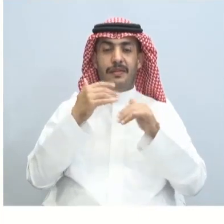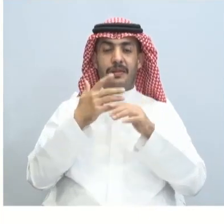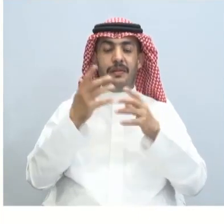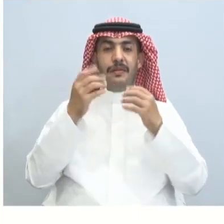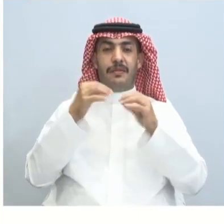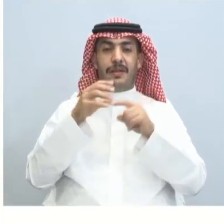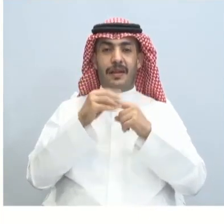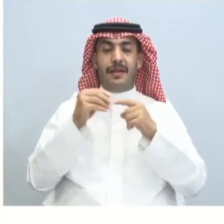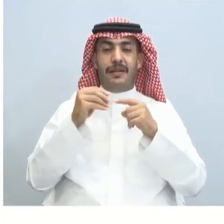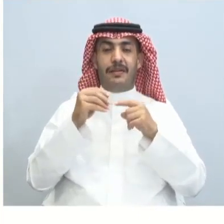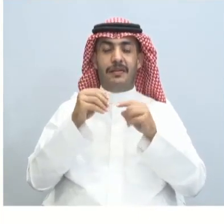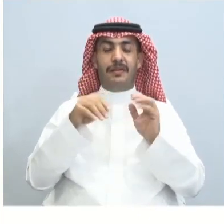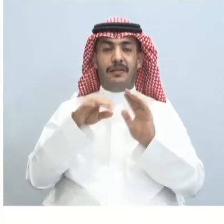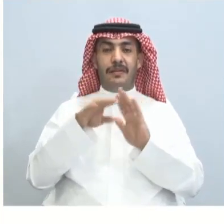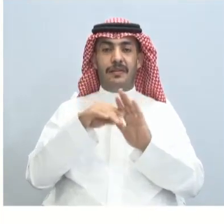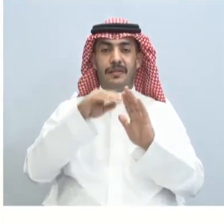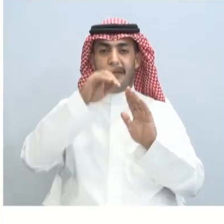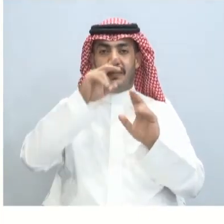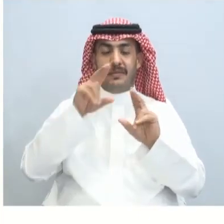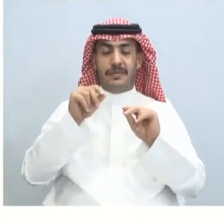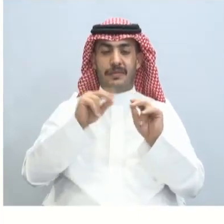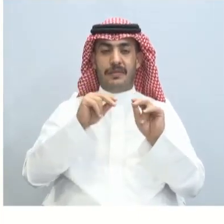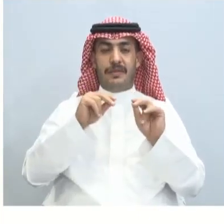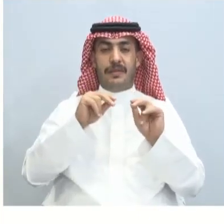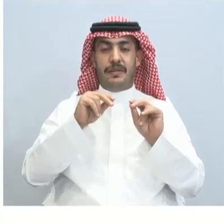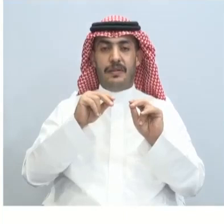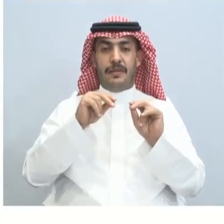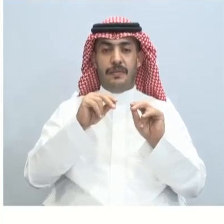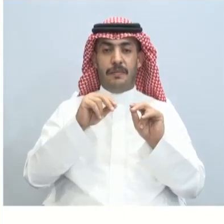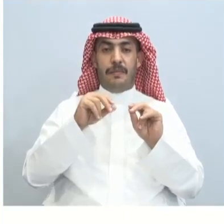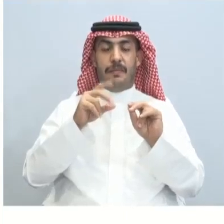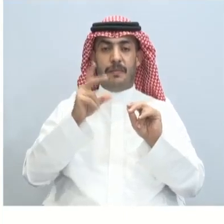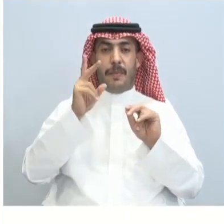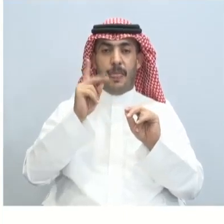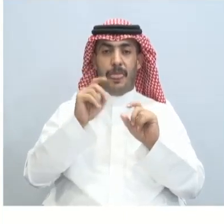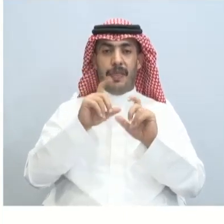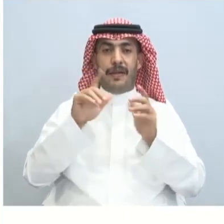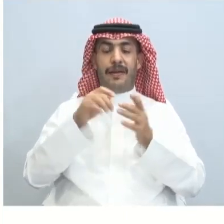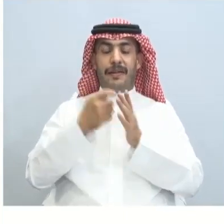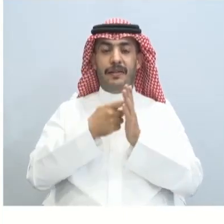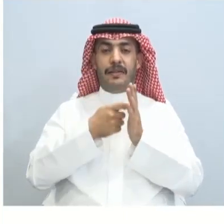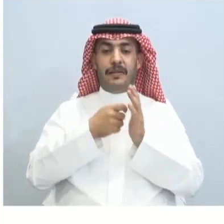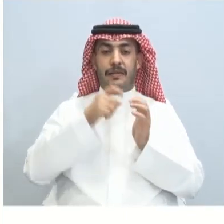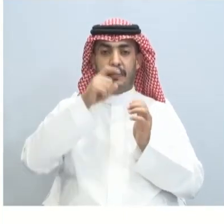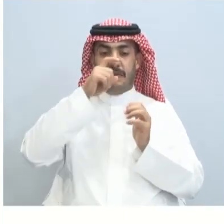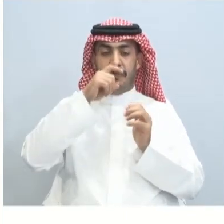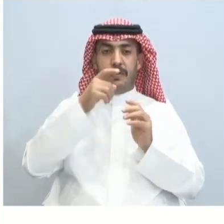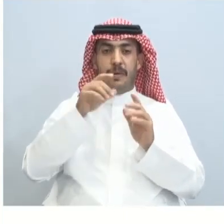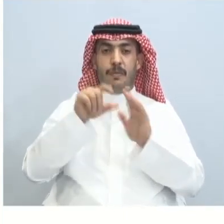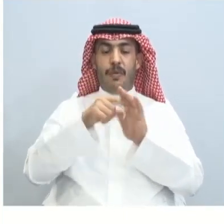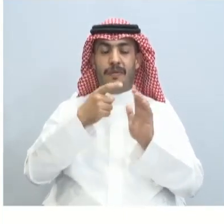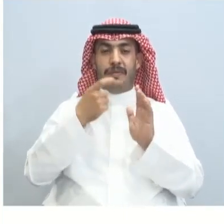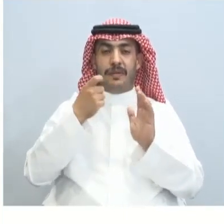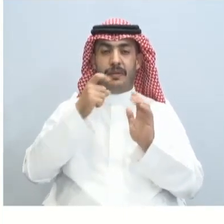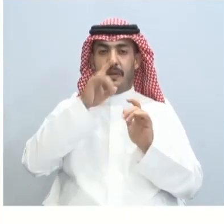المعلومه ناقصه قد ايضا تؤخذ بشكل اخر فوضوه الكتابه يتطلب فهم الموضوع اذا